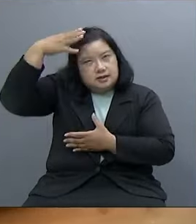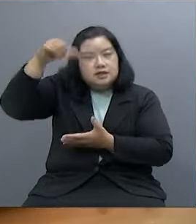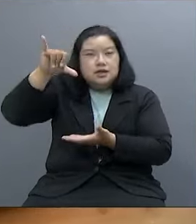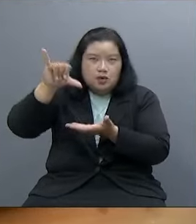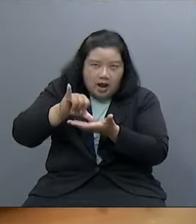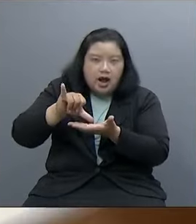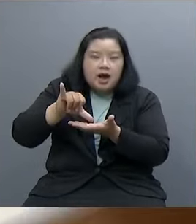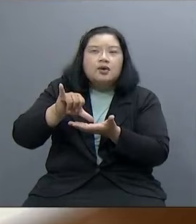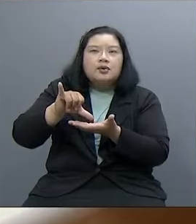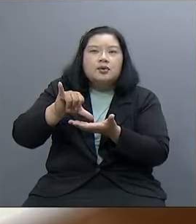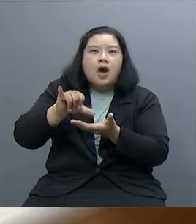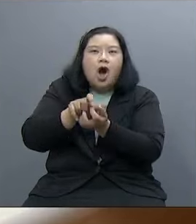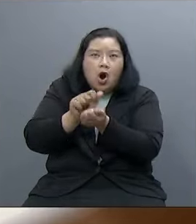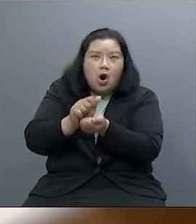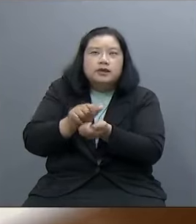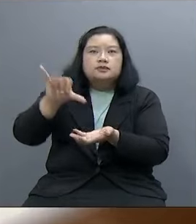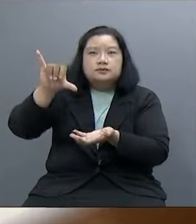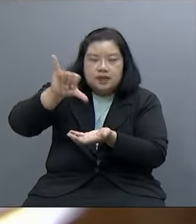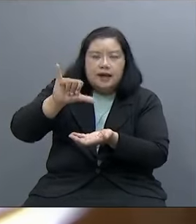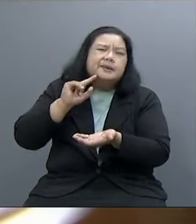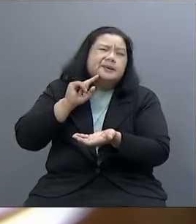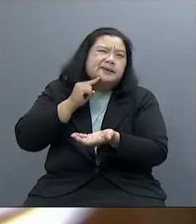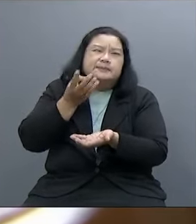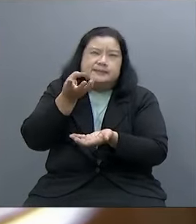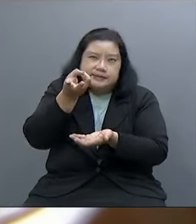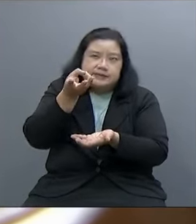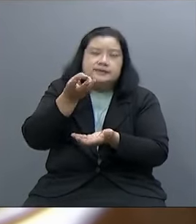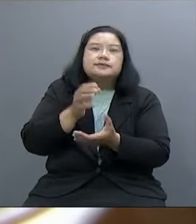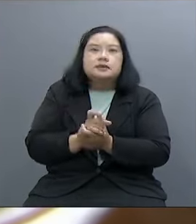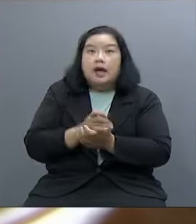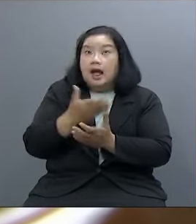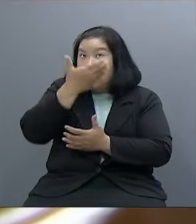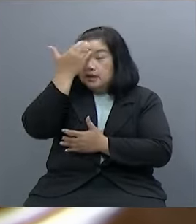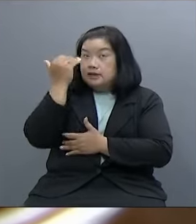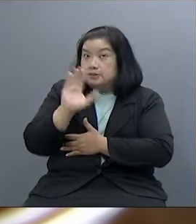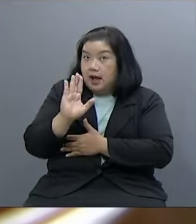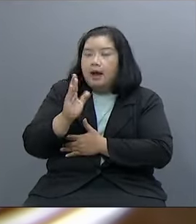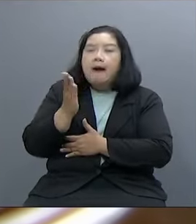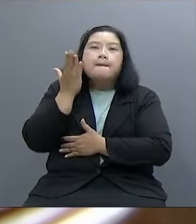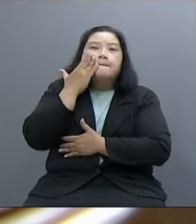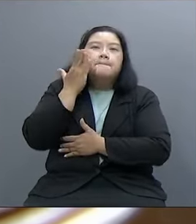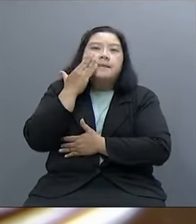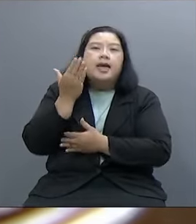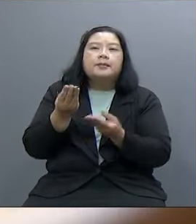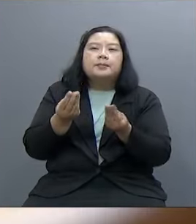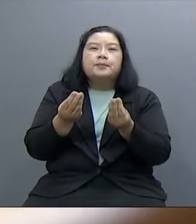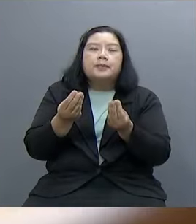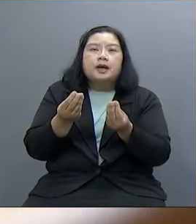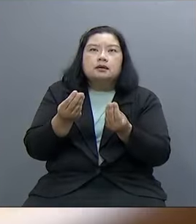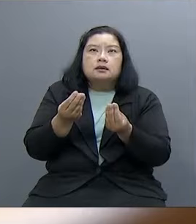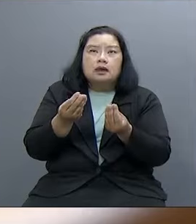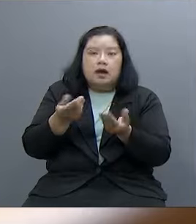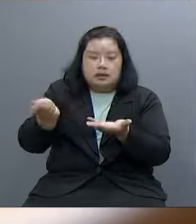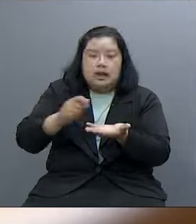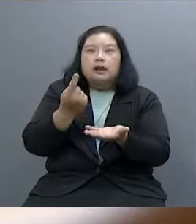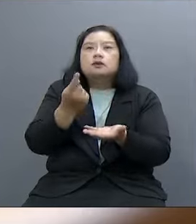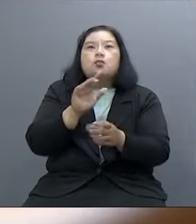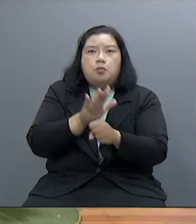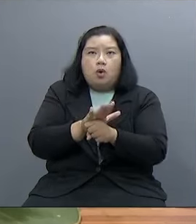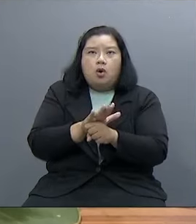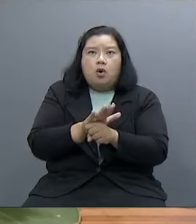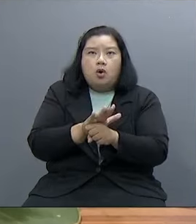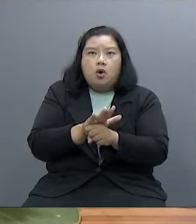รมแล้วก็เกลือเล็กน้อยค่ะส่วนผสมที่ขาดไม่ได้อีกอย่างนะคะคือแป้งมันค่ะใช้ประมาณ1ช้อนโต๊ะนะคะแล้วเพิ่มกลิ่นหอมด้วยน้ำมันง